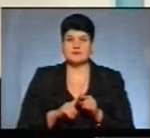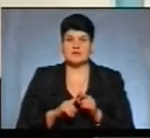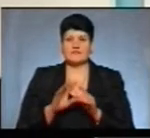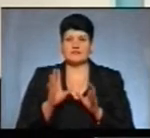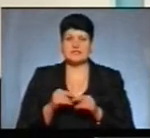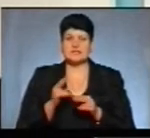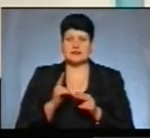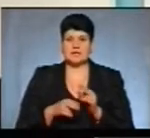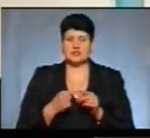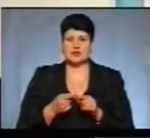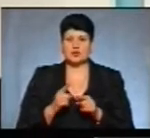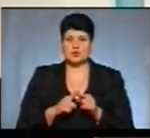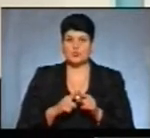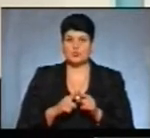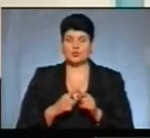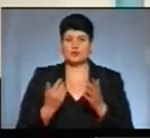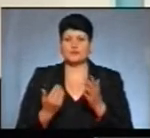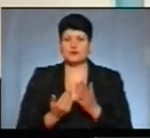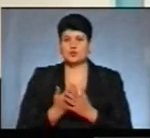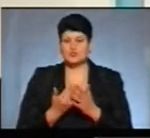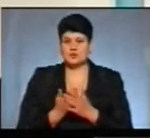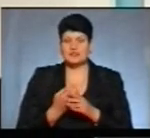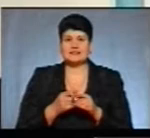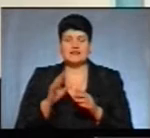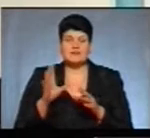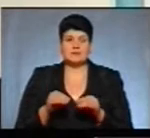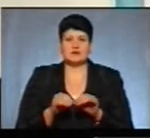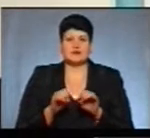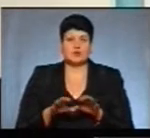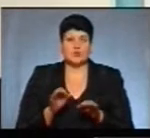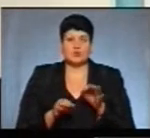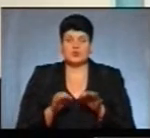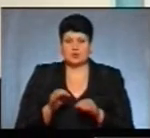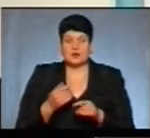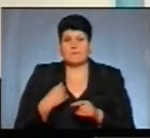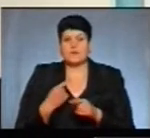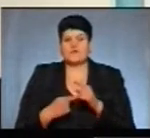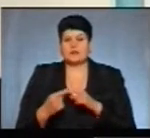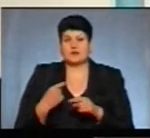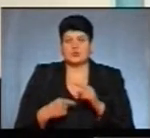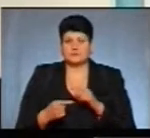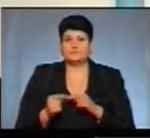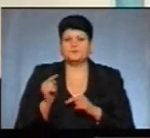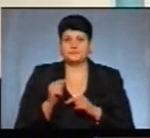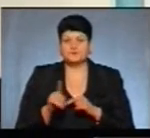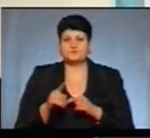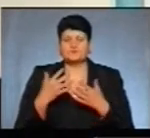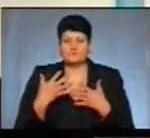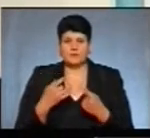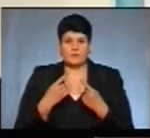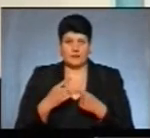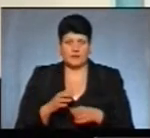закінчення цього сюжету, все буде визначати суд. Але знову ж таки, я повертаюся до того, що ми вже проговорювали з